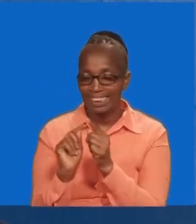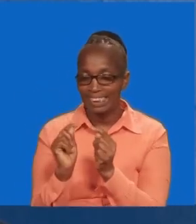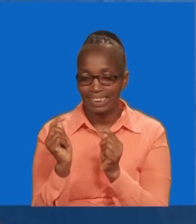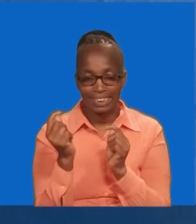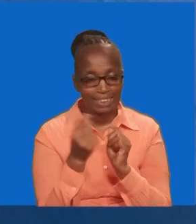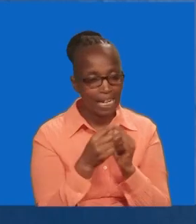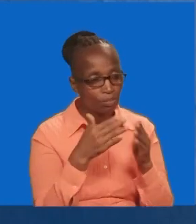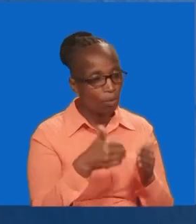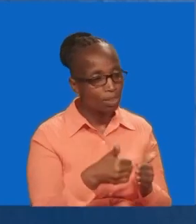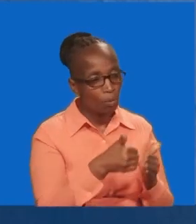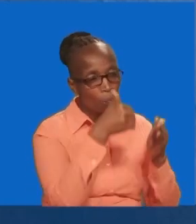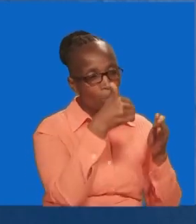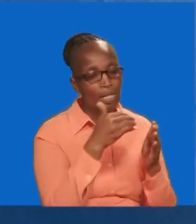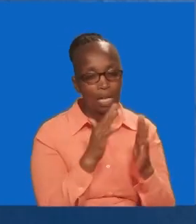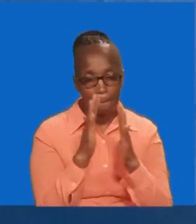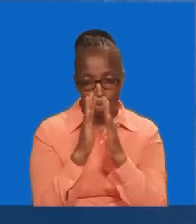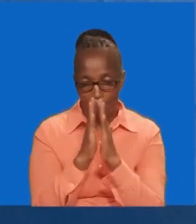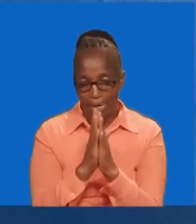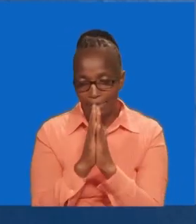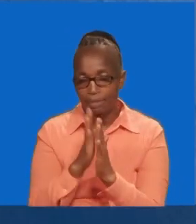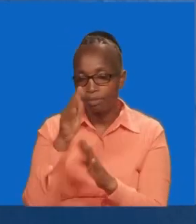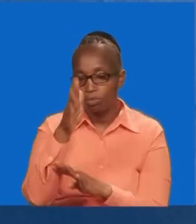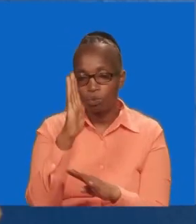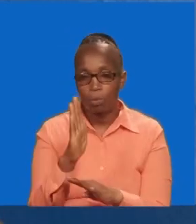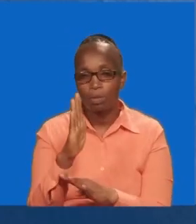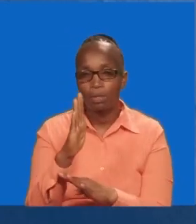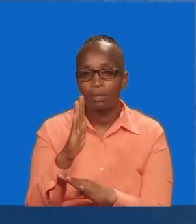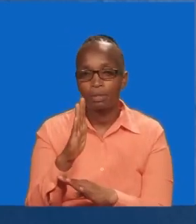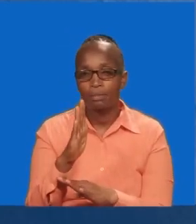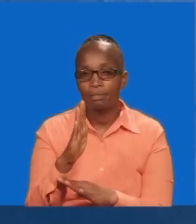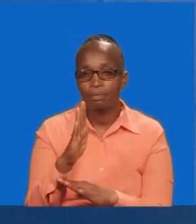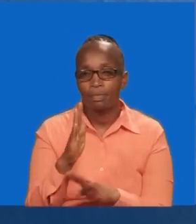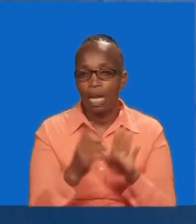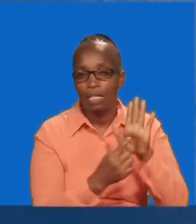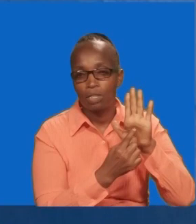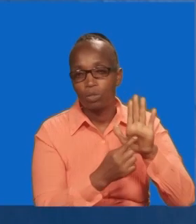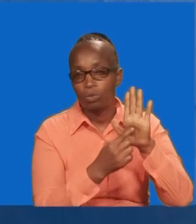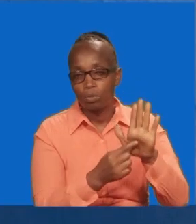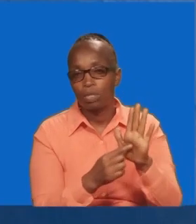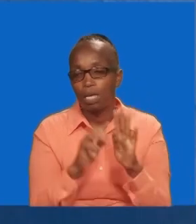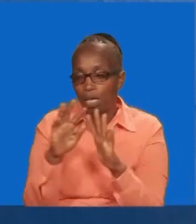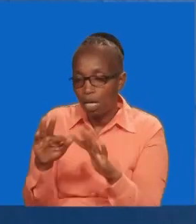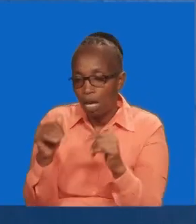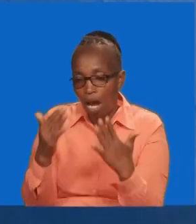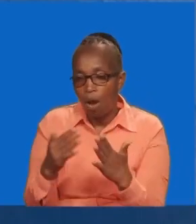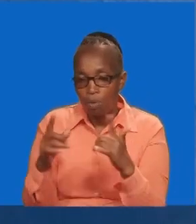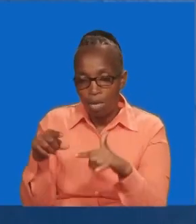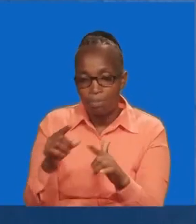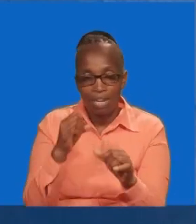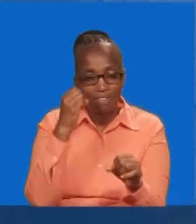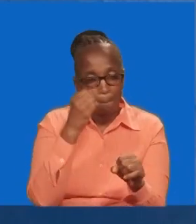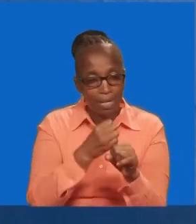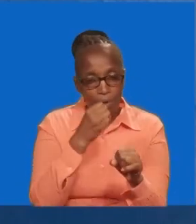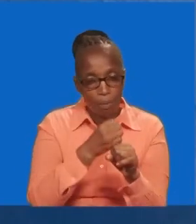na kungeuka kwa ukuta, na akaweza na kumuomba Mwenyezi Mungu, na akamuonyesha jinsi